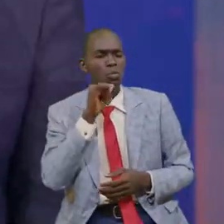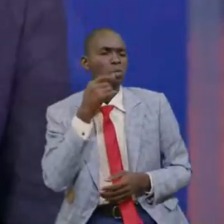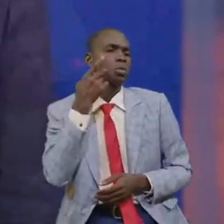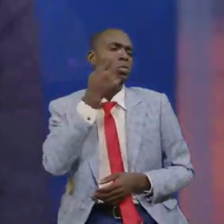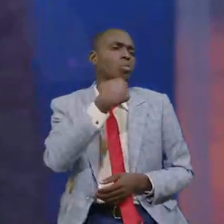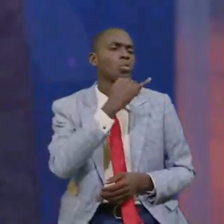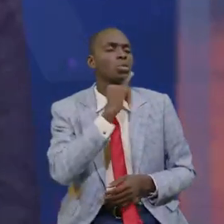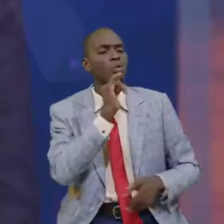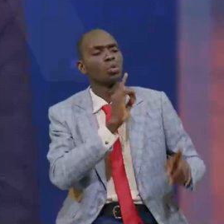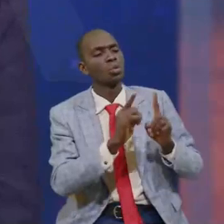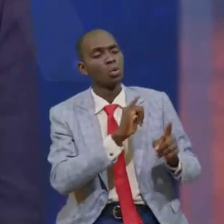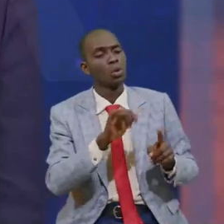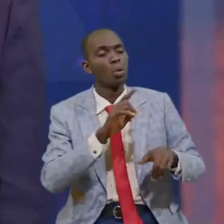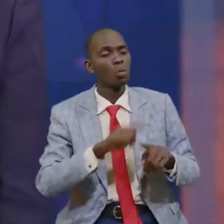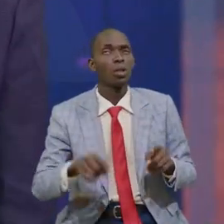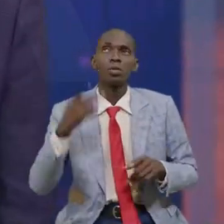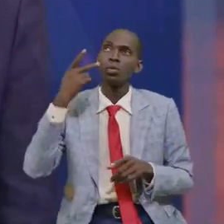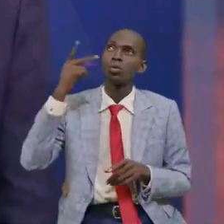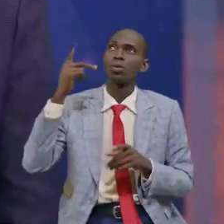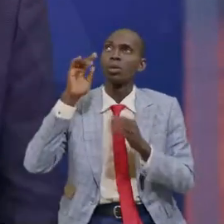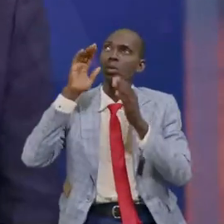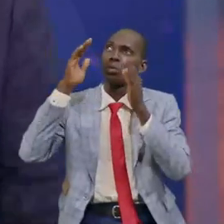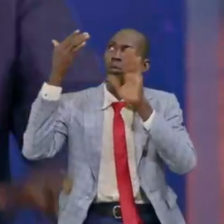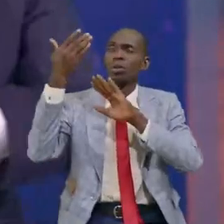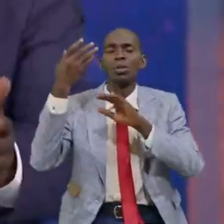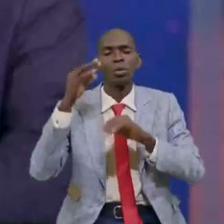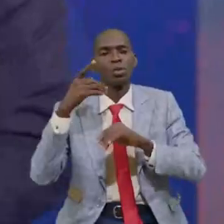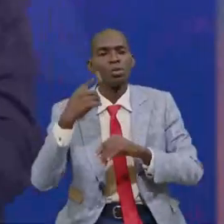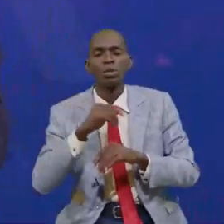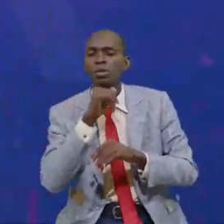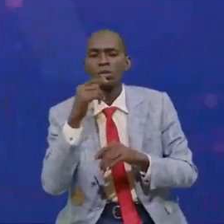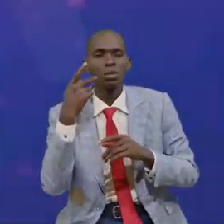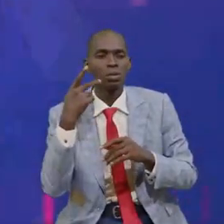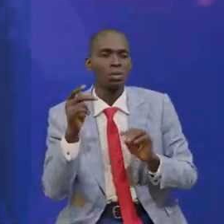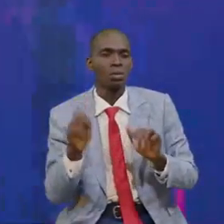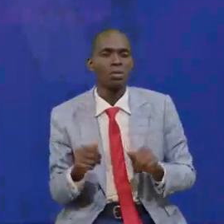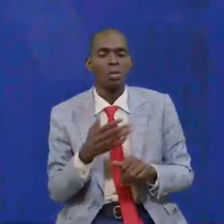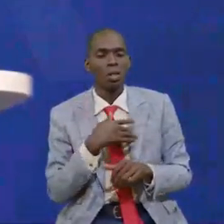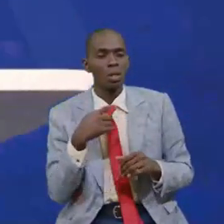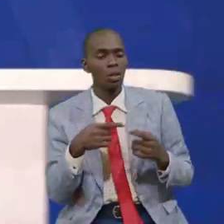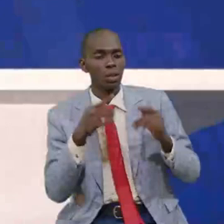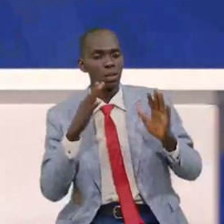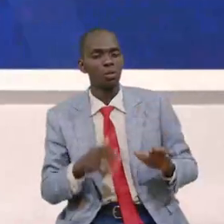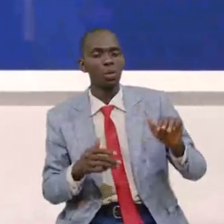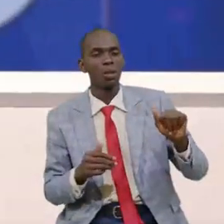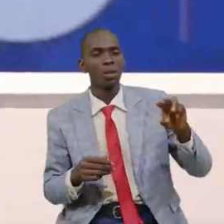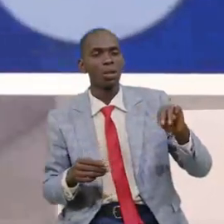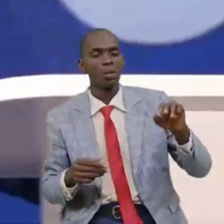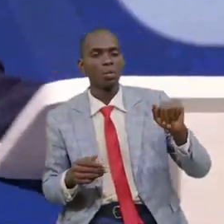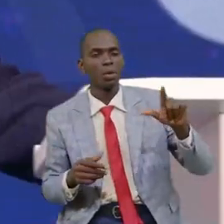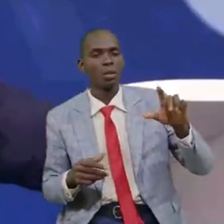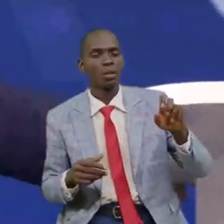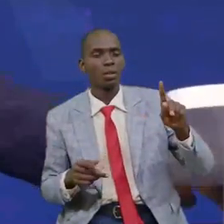colère, il a vu la présence du Dieu invisible. Les Amalécites sont venus